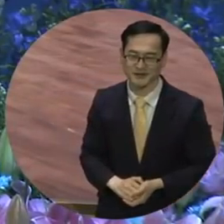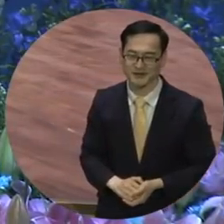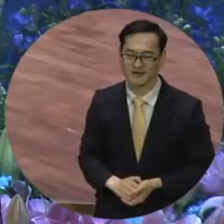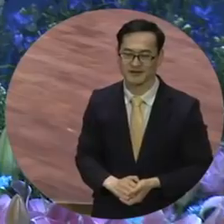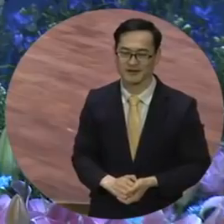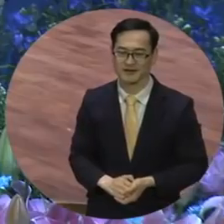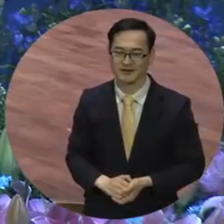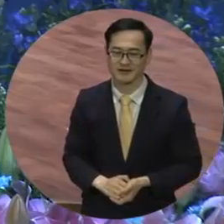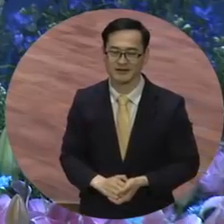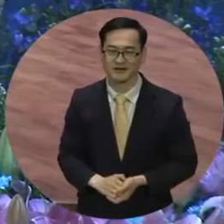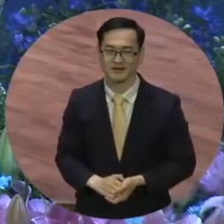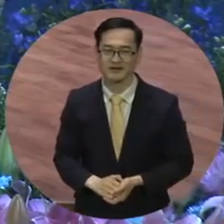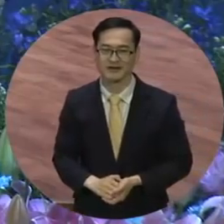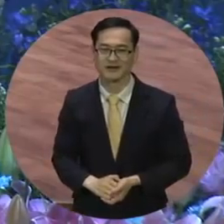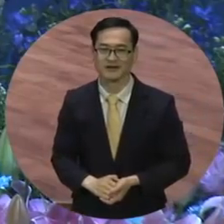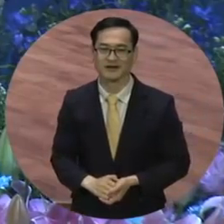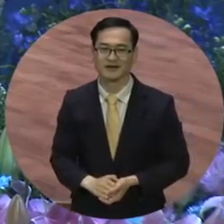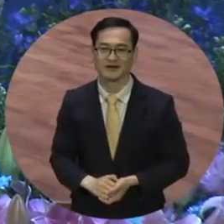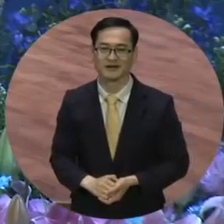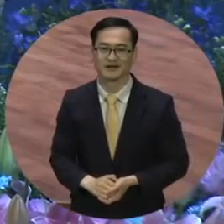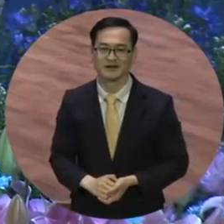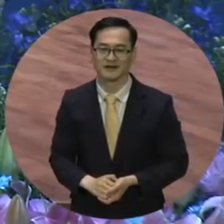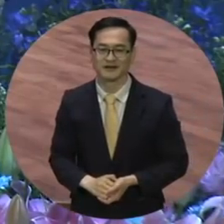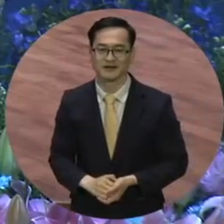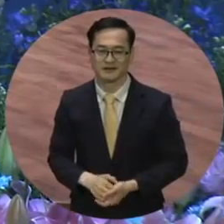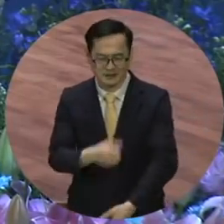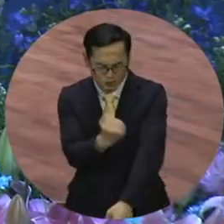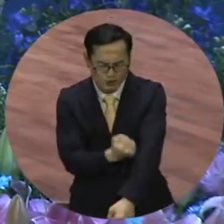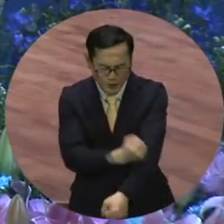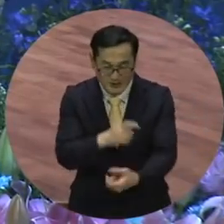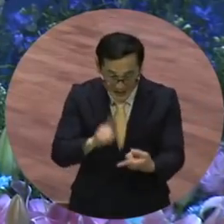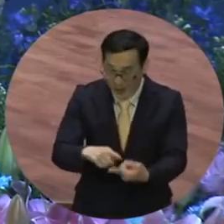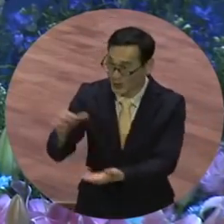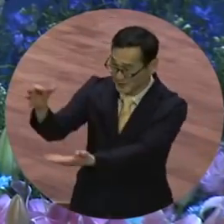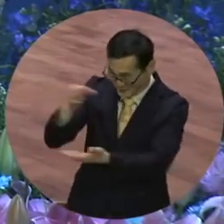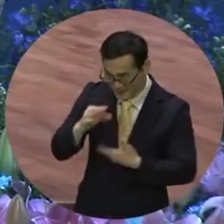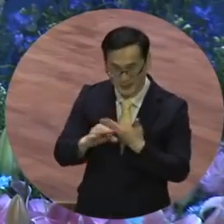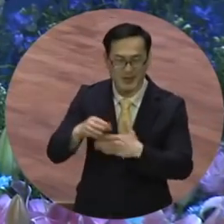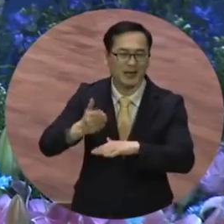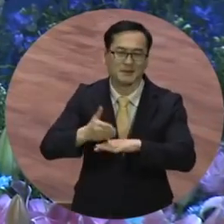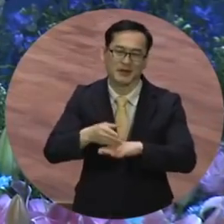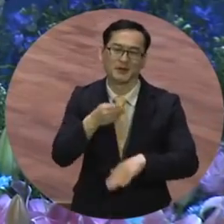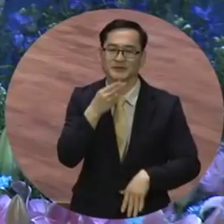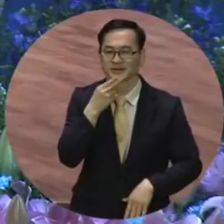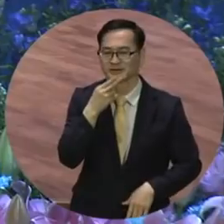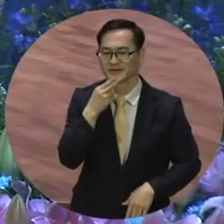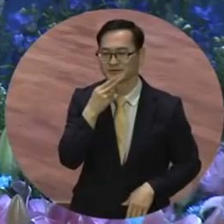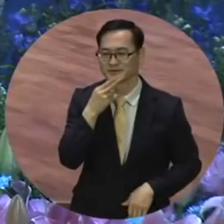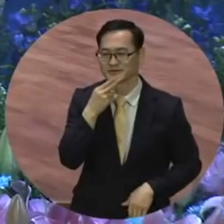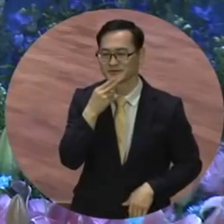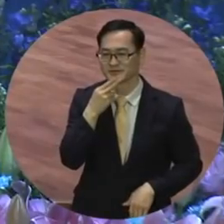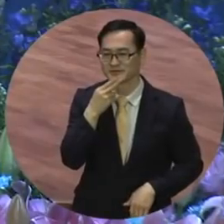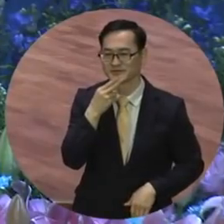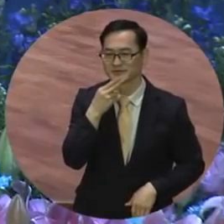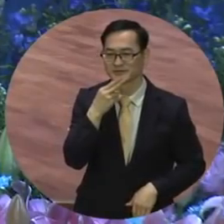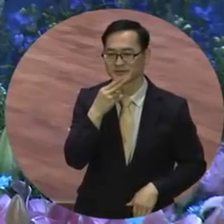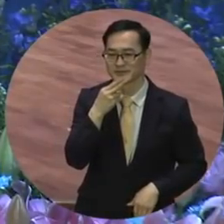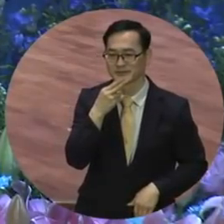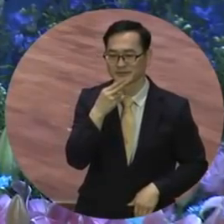일해서 받는 거 무슨 그 사람이 감사하겠냐. 그러니까요, 이 감사가 없는 사람들 특징은 뭐 자기 의로